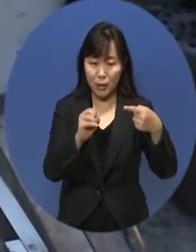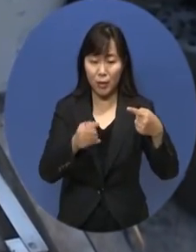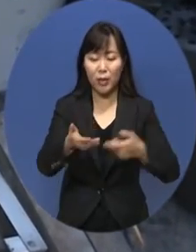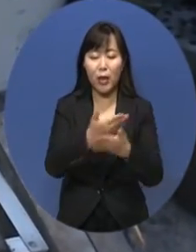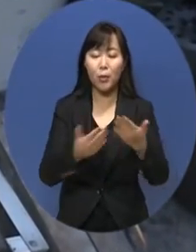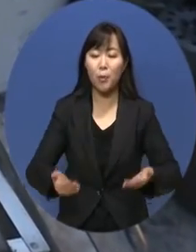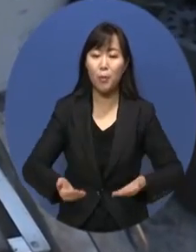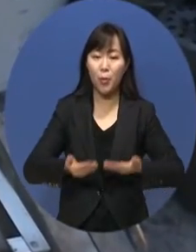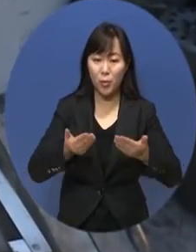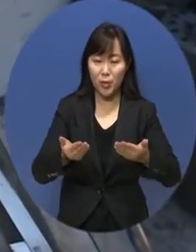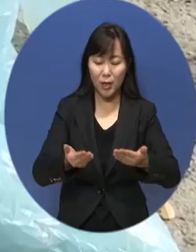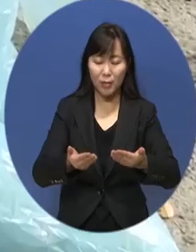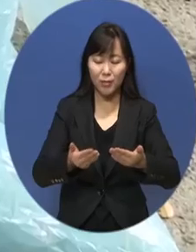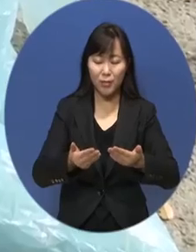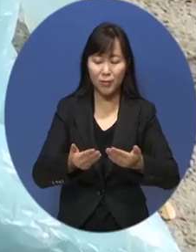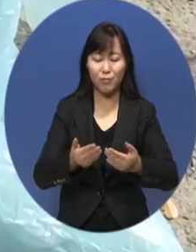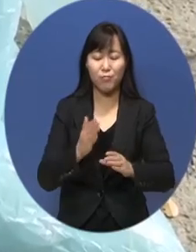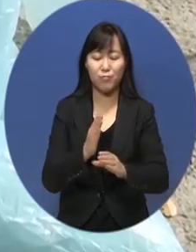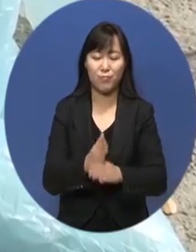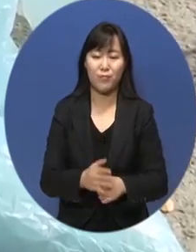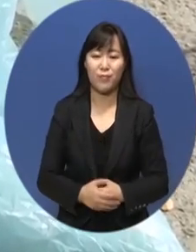나눔 봉사를 진행했습니다.